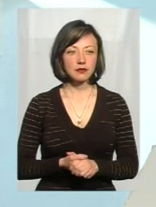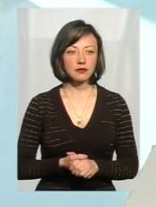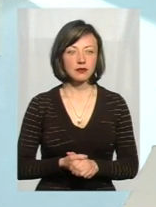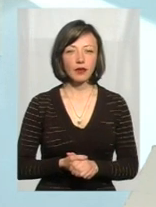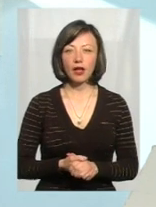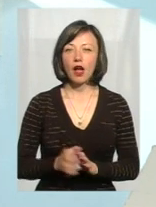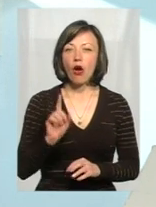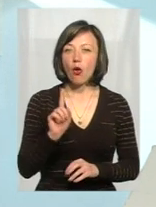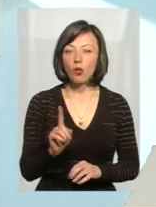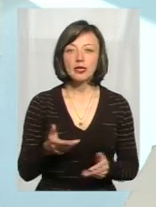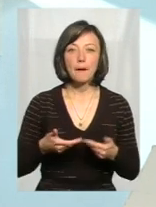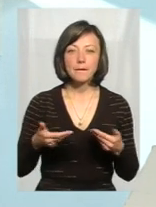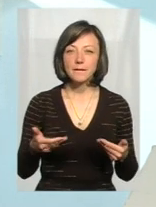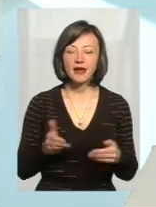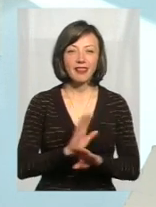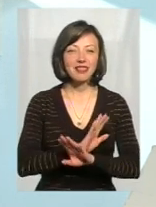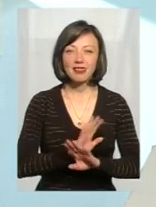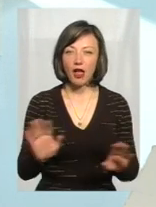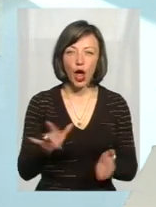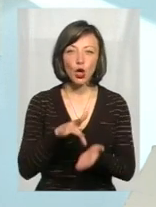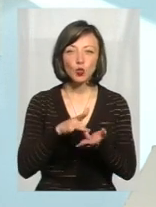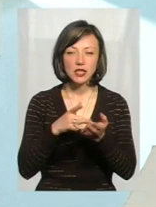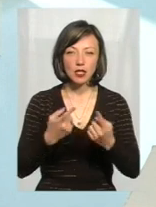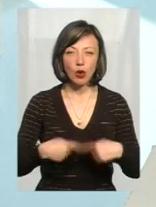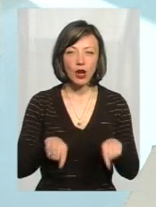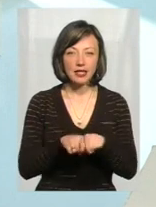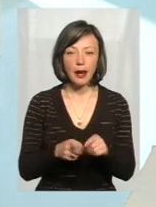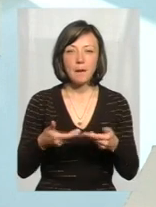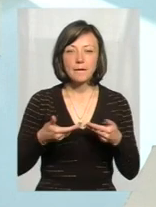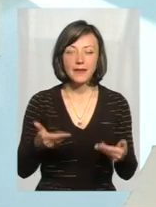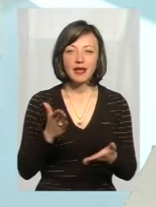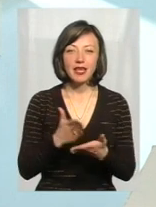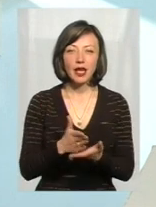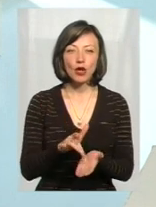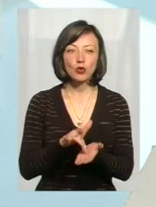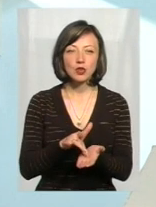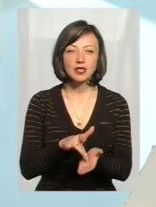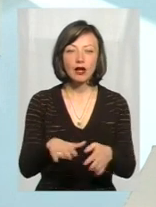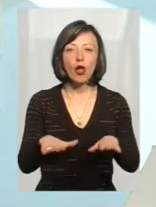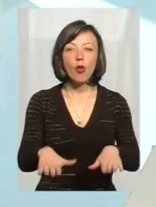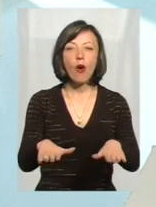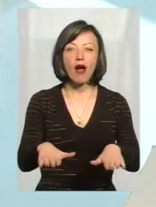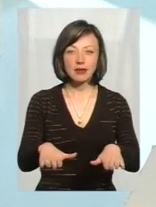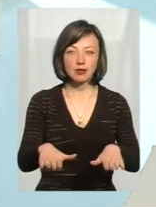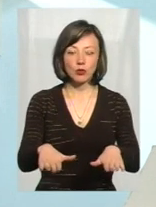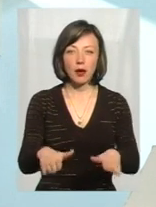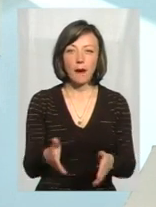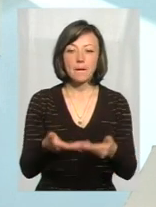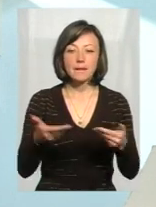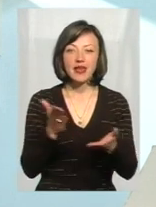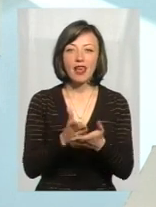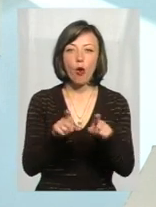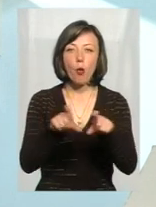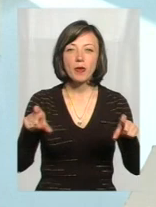Ми не є туристичною організацією, ми є радше туристичною локацією, тобто ми є